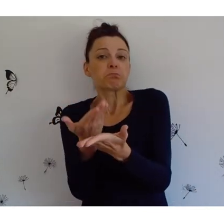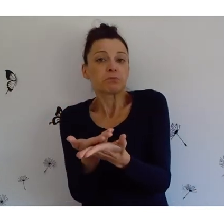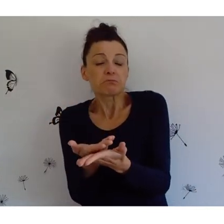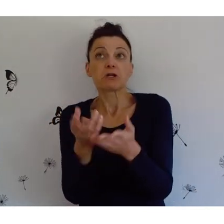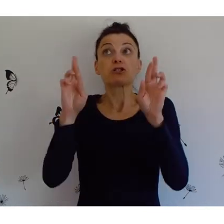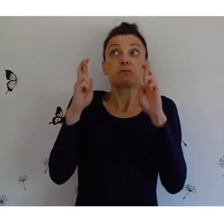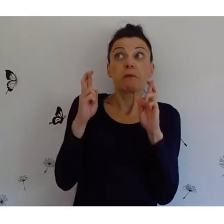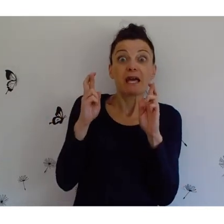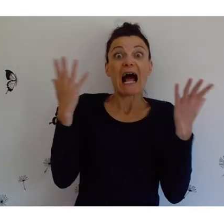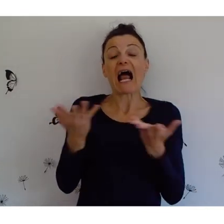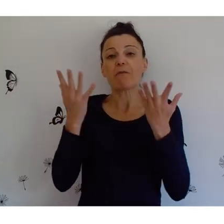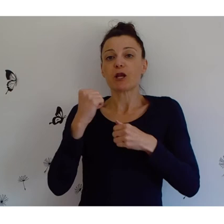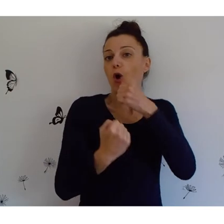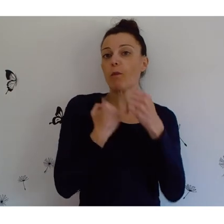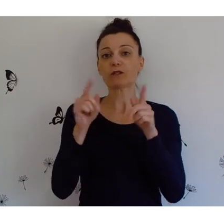gli altri.